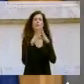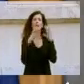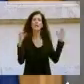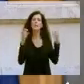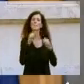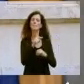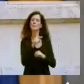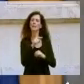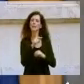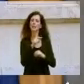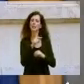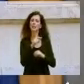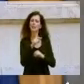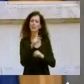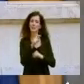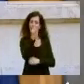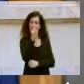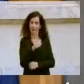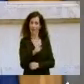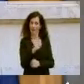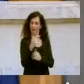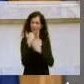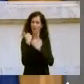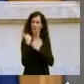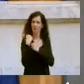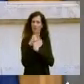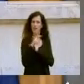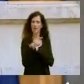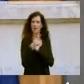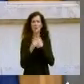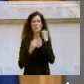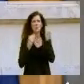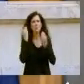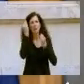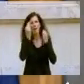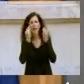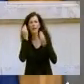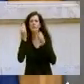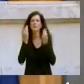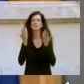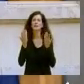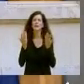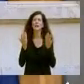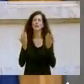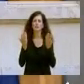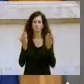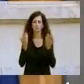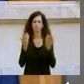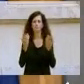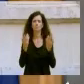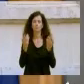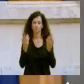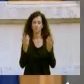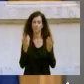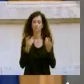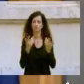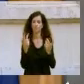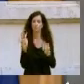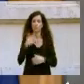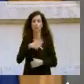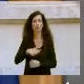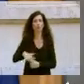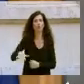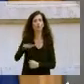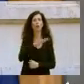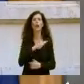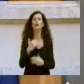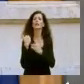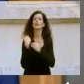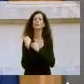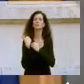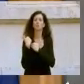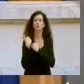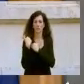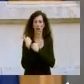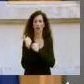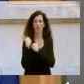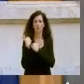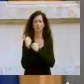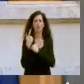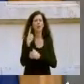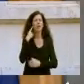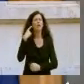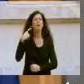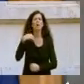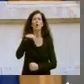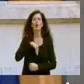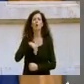abbracciare per esempio delle prassi anche socialmente responsabili abbia consapevolezza cioè che